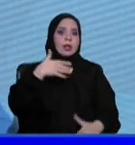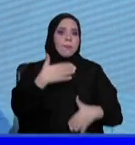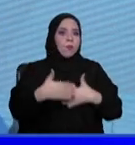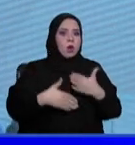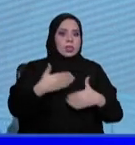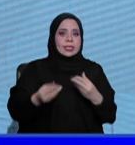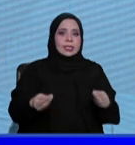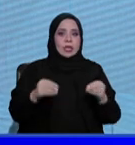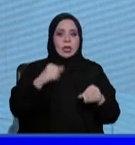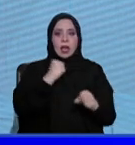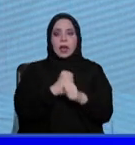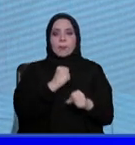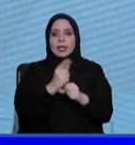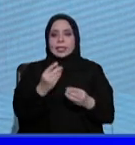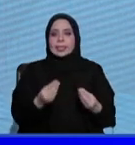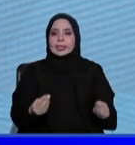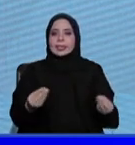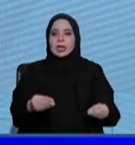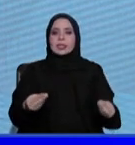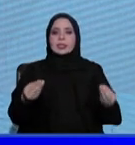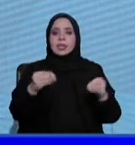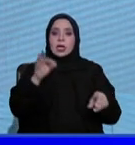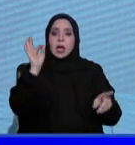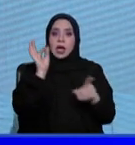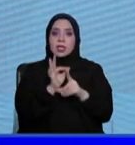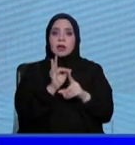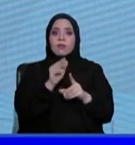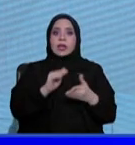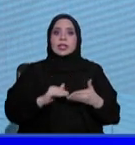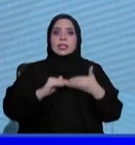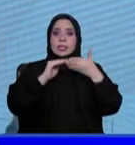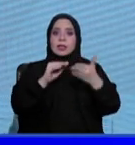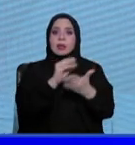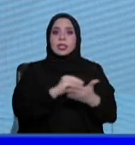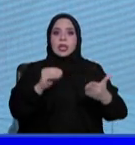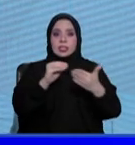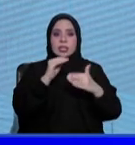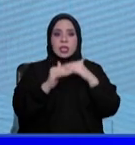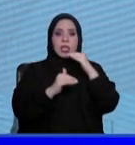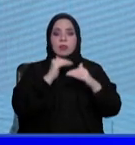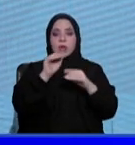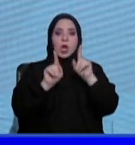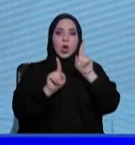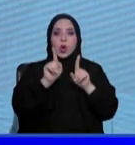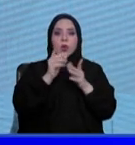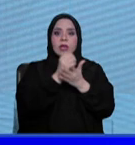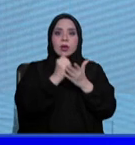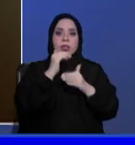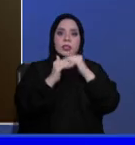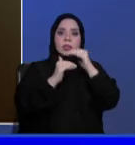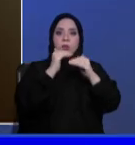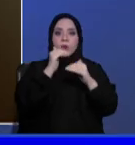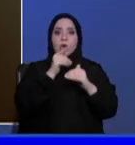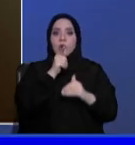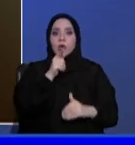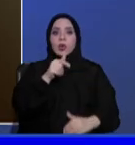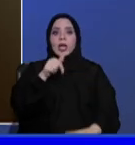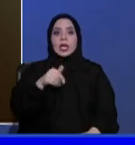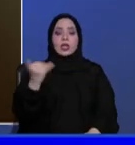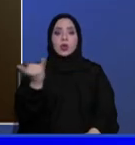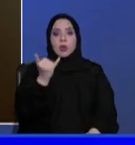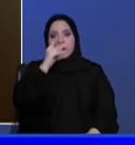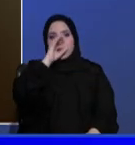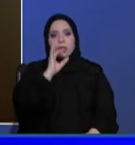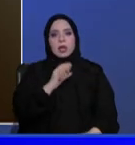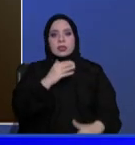عن تطلعه لمواصله العمل نحو تحقيق المزيد من الاهداف التي تصيب في تعزيز التنميه والنمو الاقتصادي لافتا